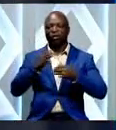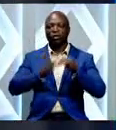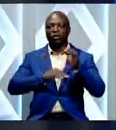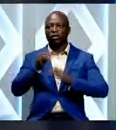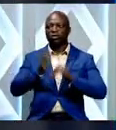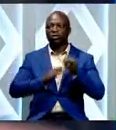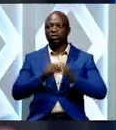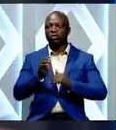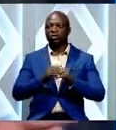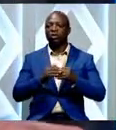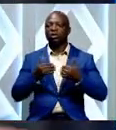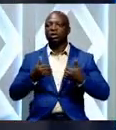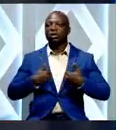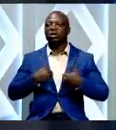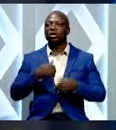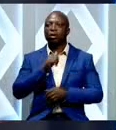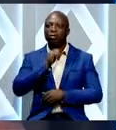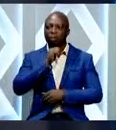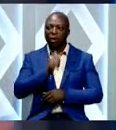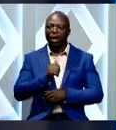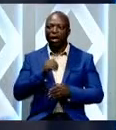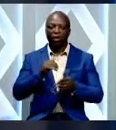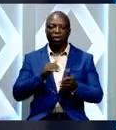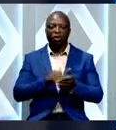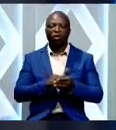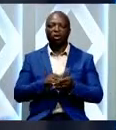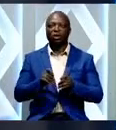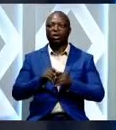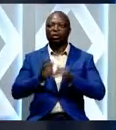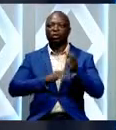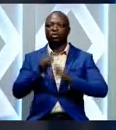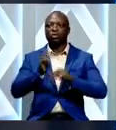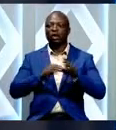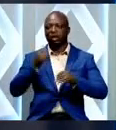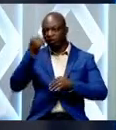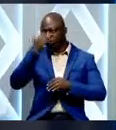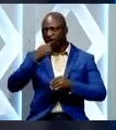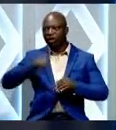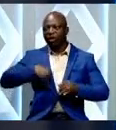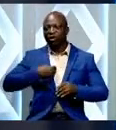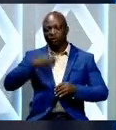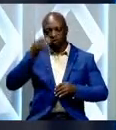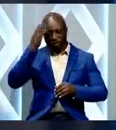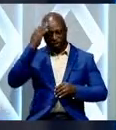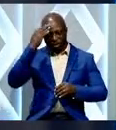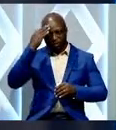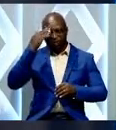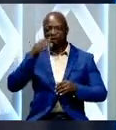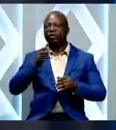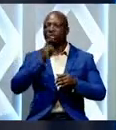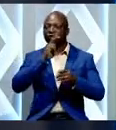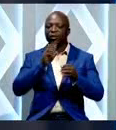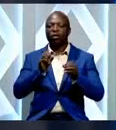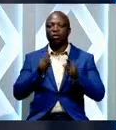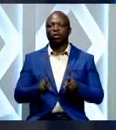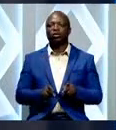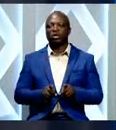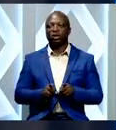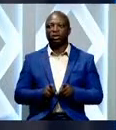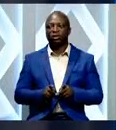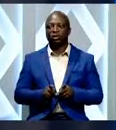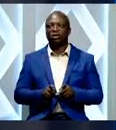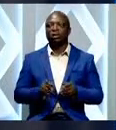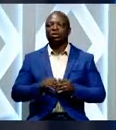infrastructures n'ayant pas encore été construites en Afrique, nous avons une excellente opportunité